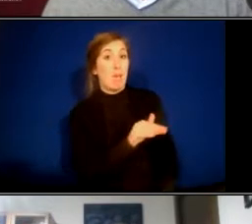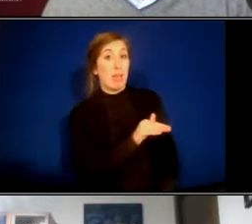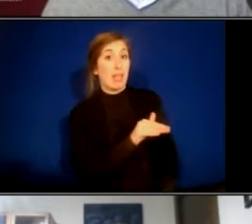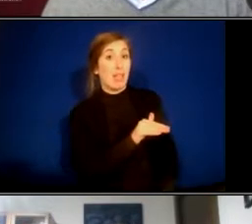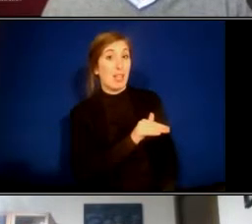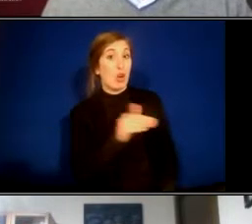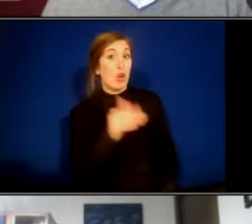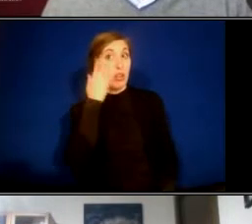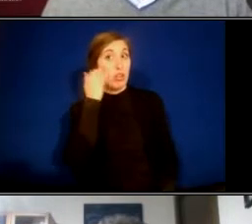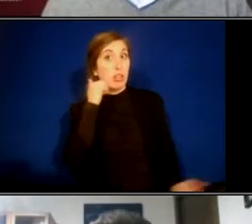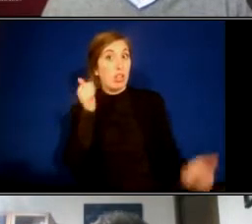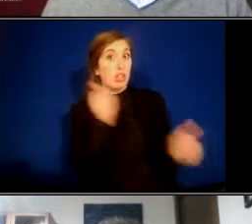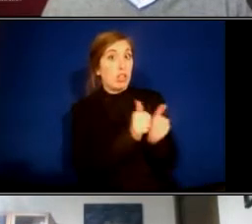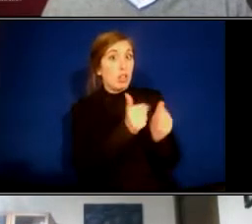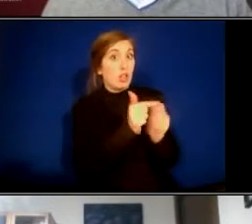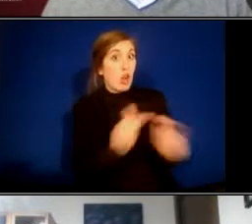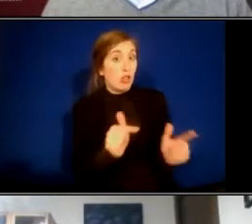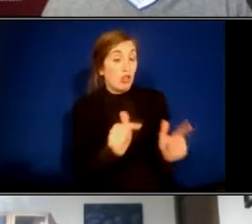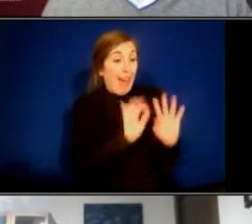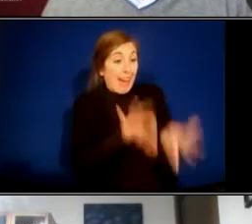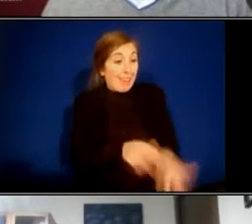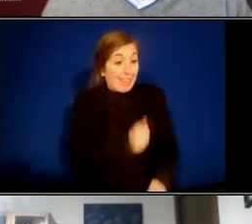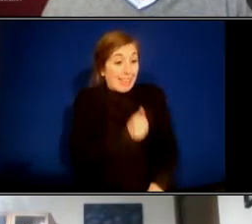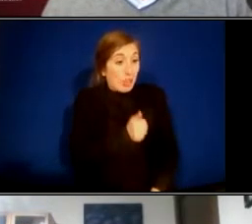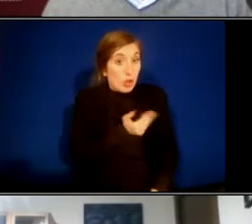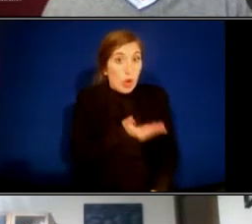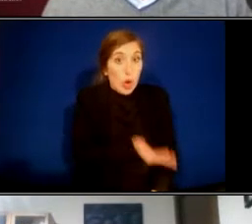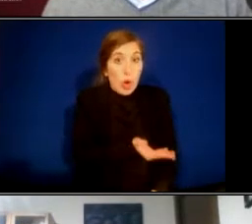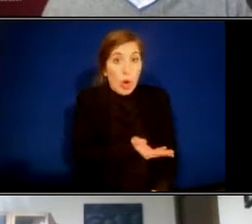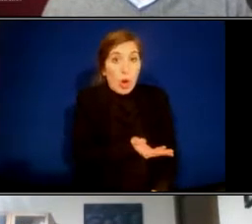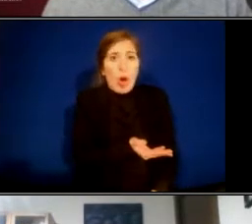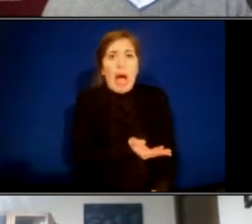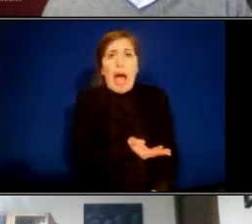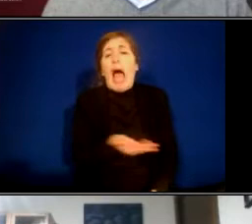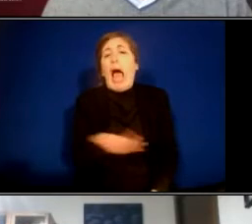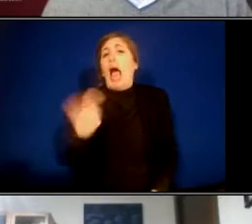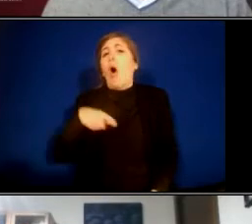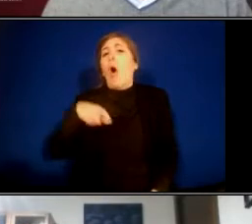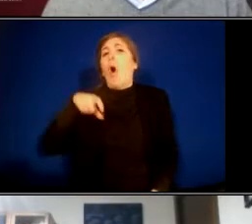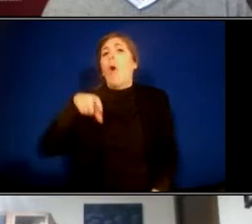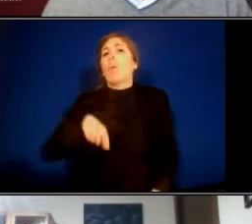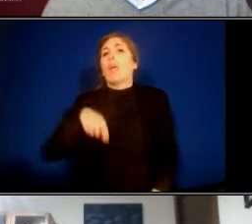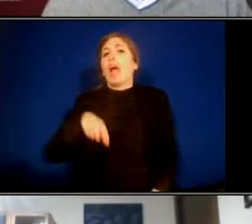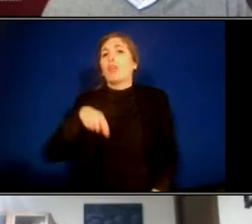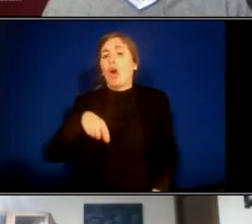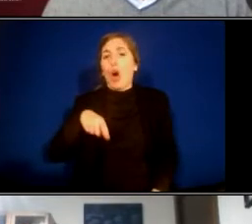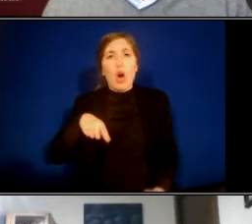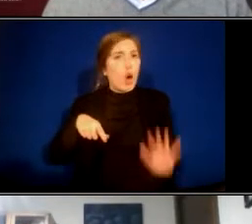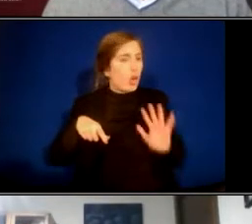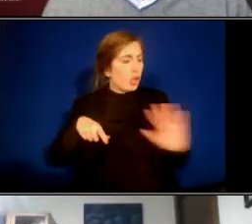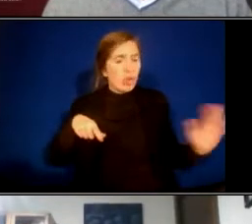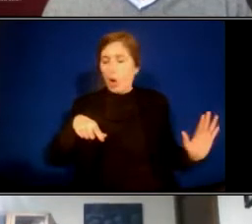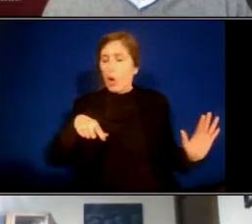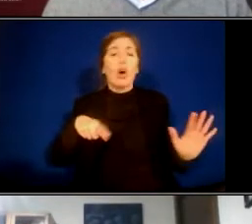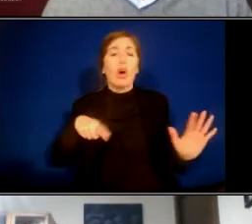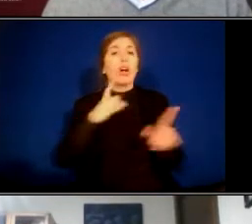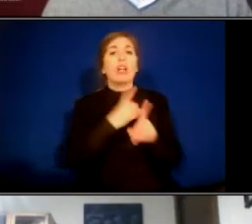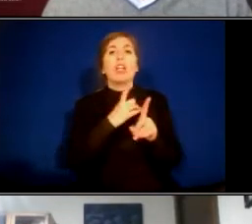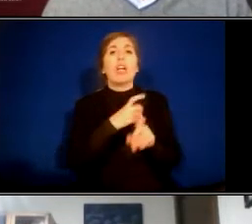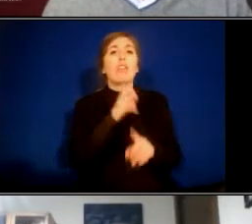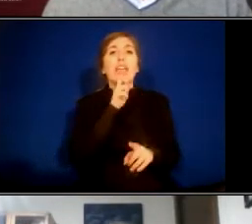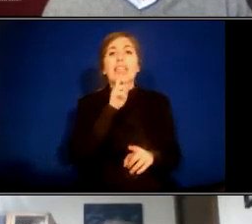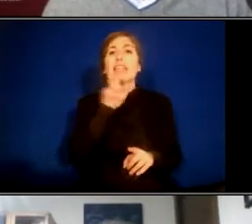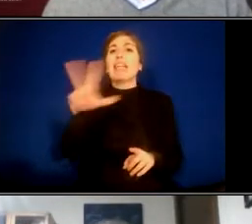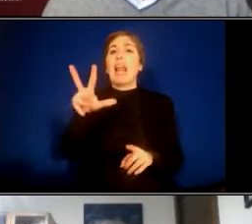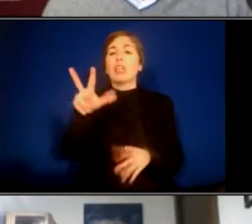solo, è necessario, insomma. Obbligatorio per così dire attivare immediatamente una segnalazione al tribunale